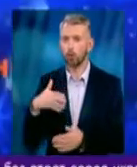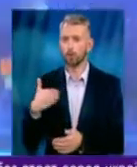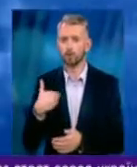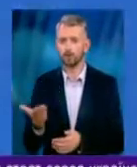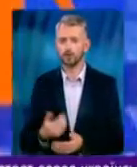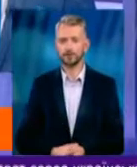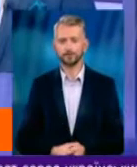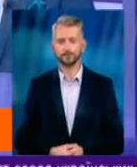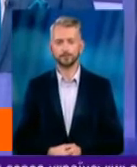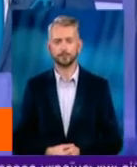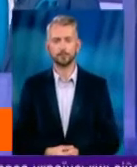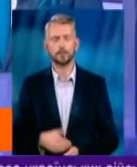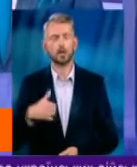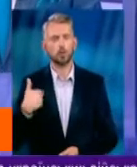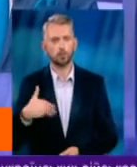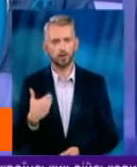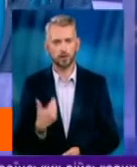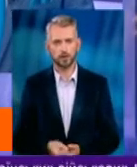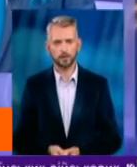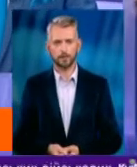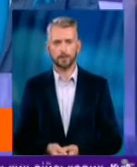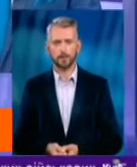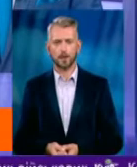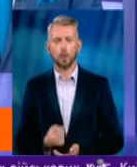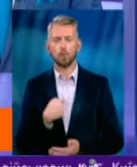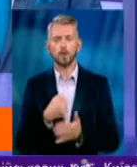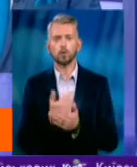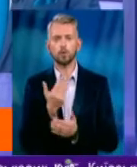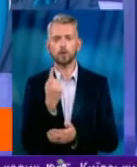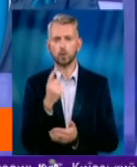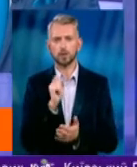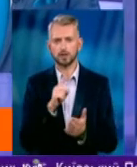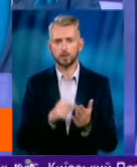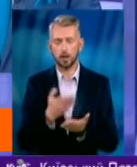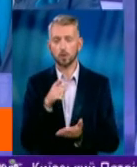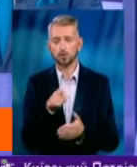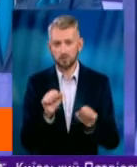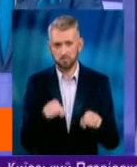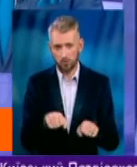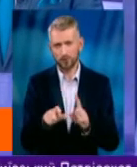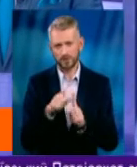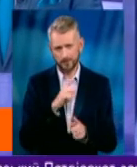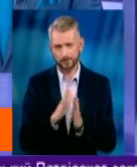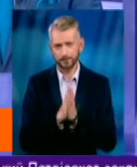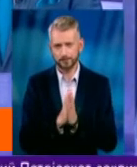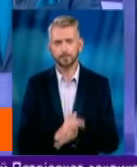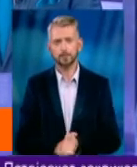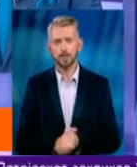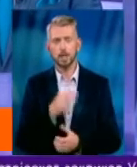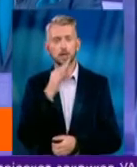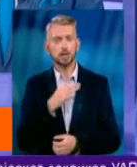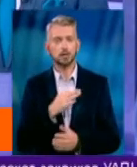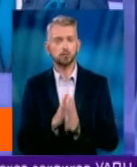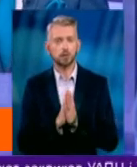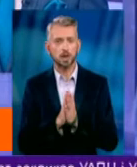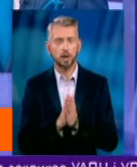ласка, слухаємо вас. Добрий вечір. Прошу. Добрий вечір. До вас одне запитання, якщо ви можете, дайте відповідь. Скажіть, будь